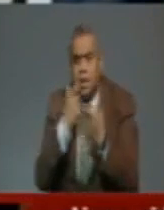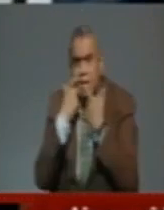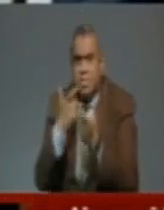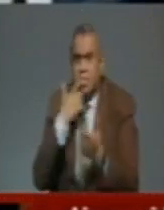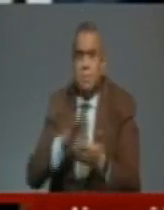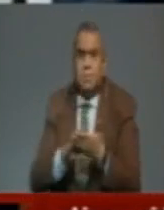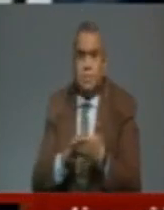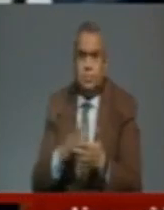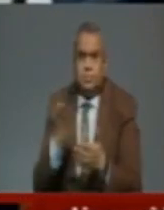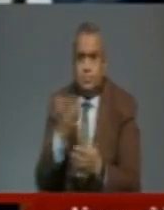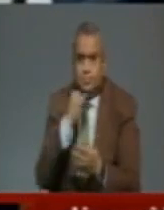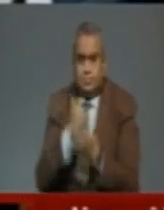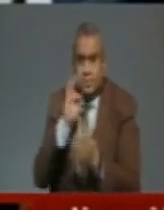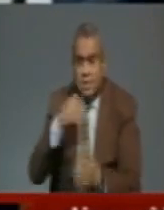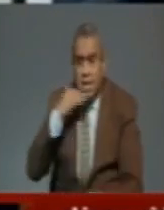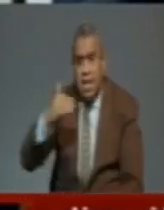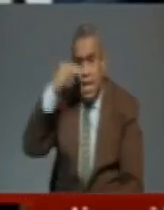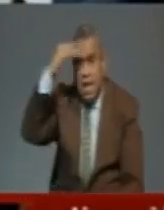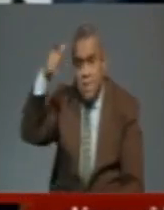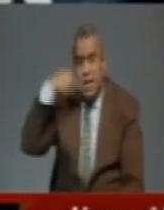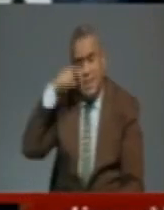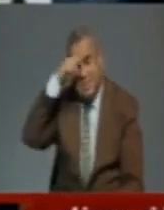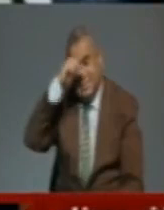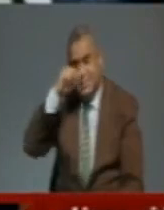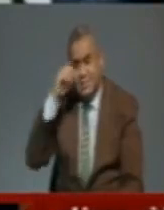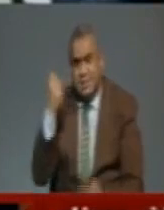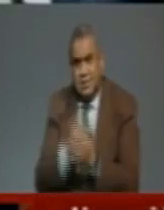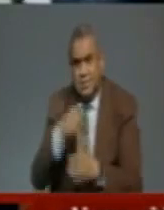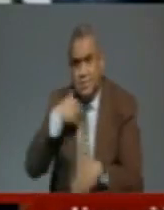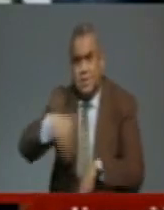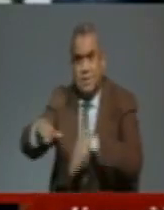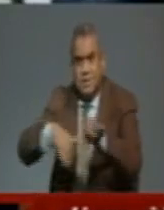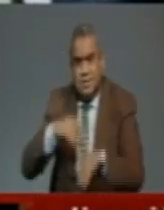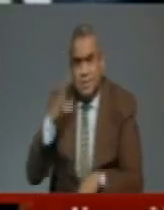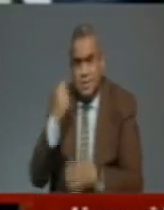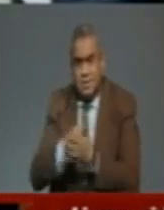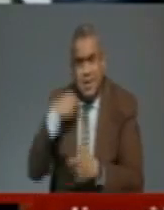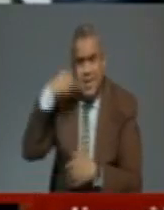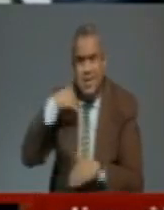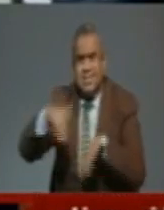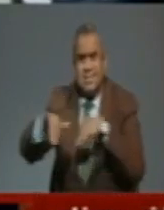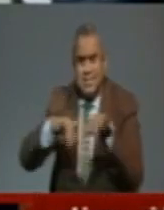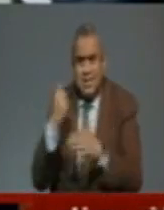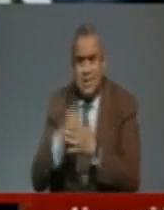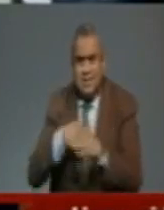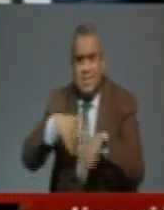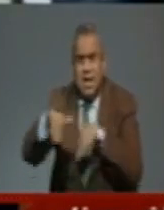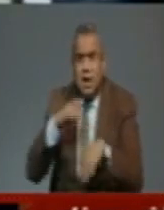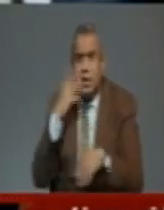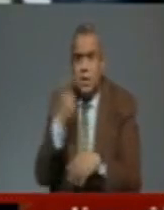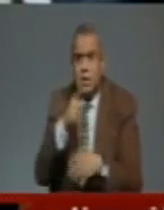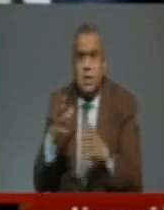وعشان تعمل الأمل عايز تبني كتير قوي، مش تبني طريق زي ما الناس كلها فاكره ان احنا بنعمل طريق. انا بشرح الشرح